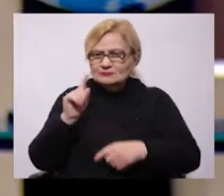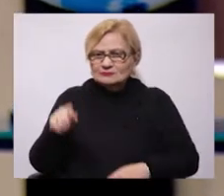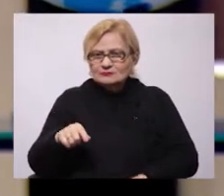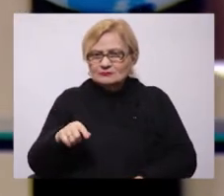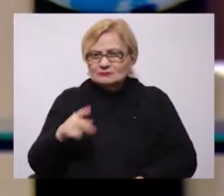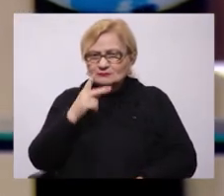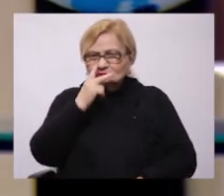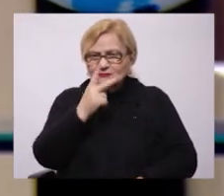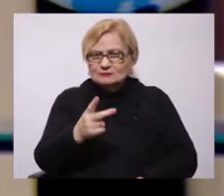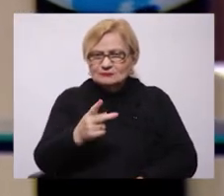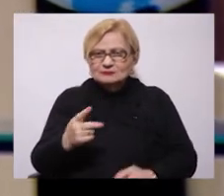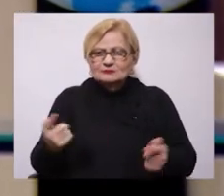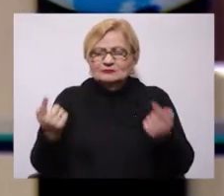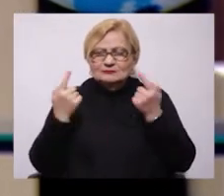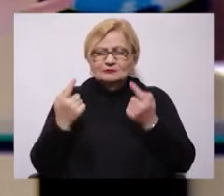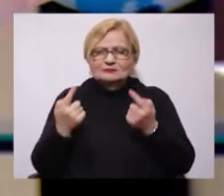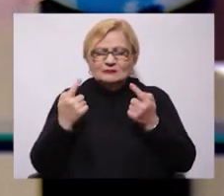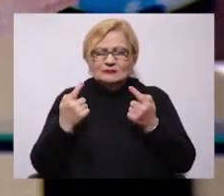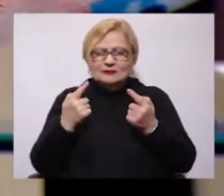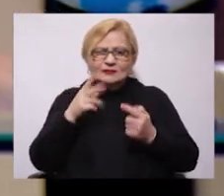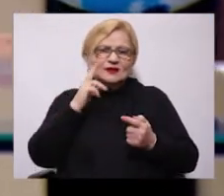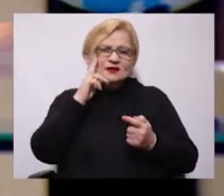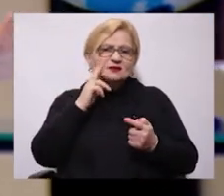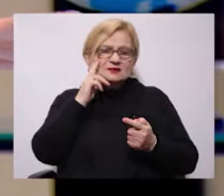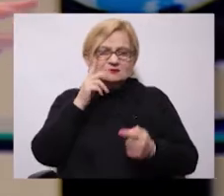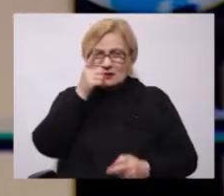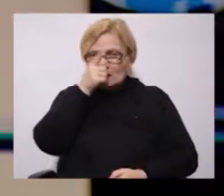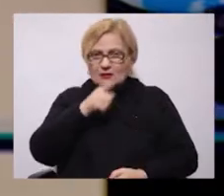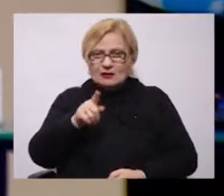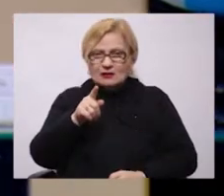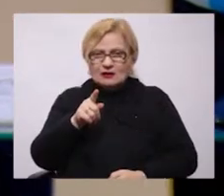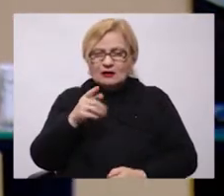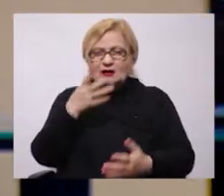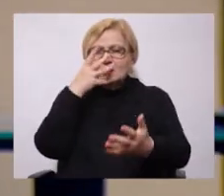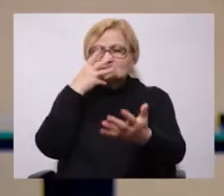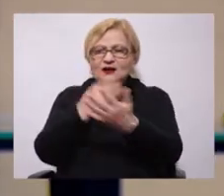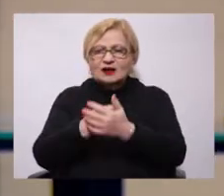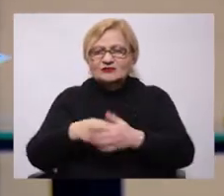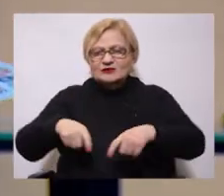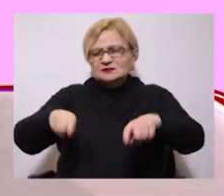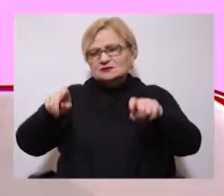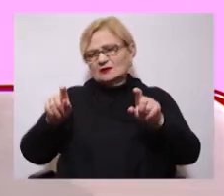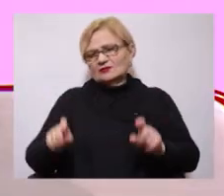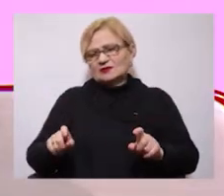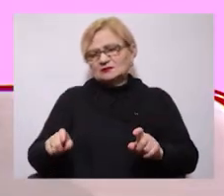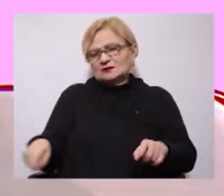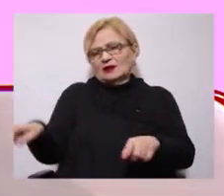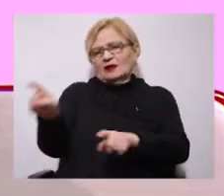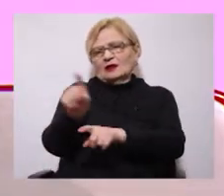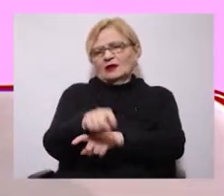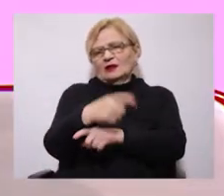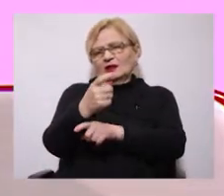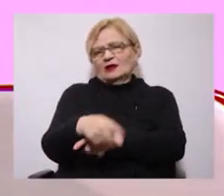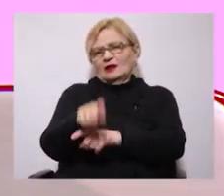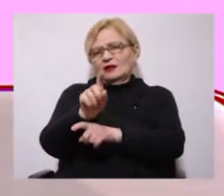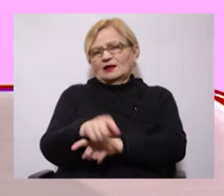ამ ქვეყნად უდიდესი და იისფერი მარტორქა მათ სავარძელში წამოკოტრიალებულიყო და ისევ